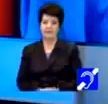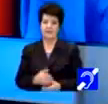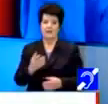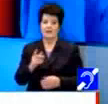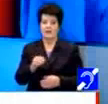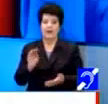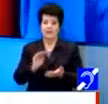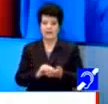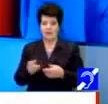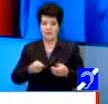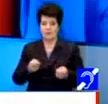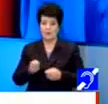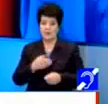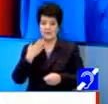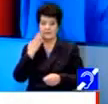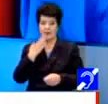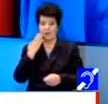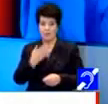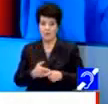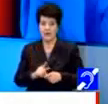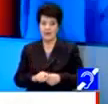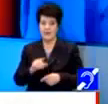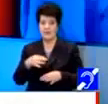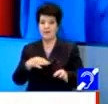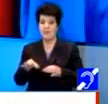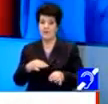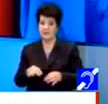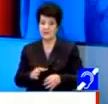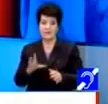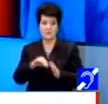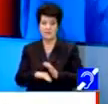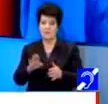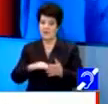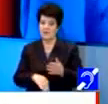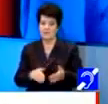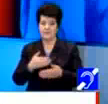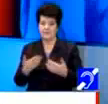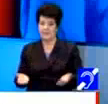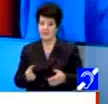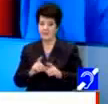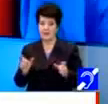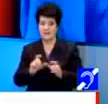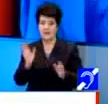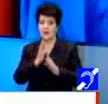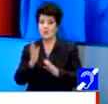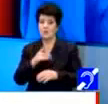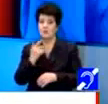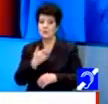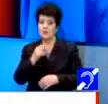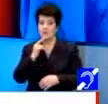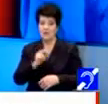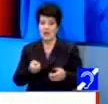Ecotaxa impusă de autoritățile române pentru pungile subțiri de plastic nu se aplică nici acum în multe magazine. Ecologiștii susțin că este